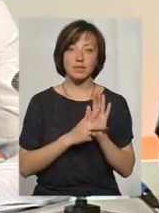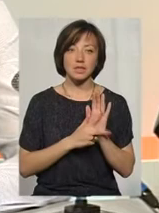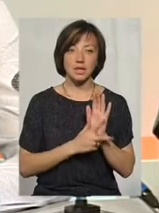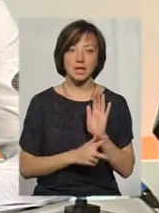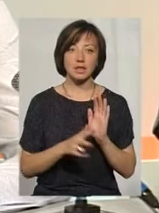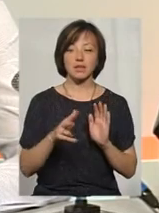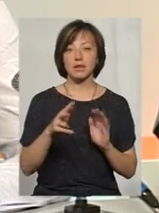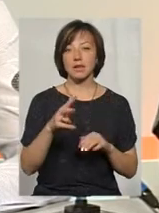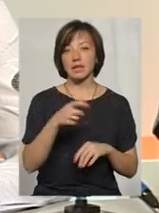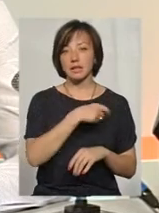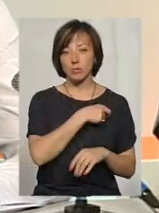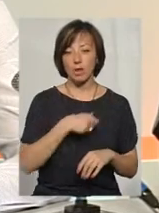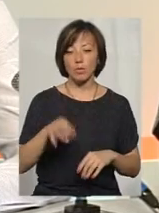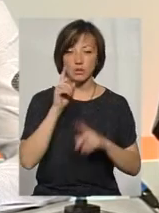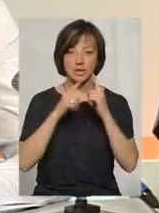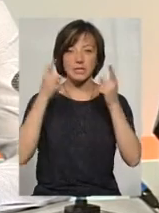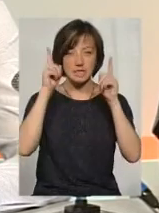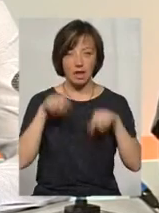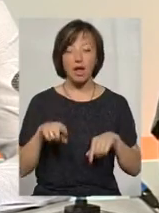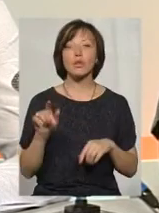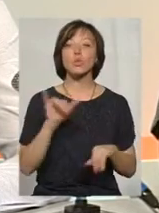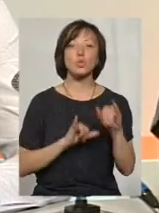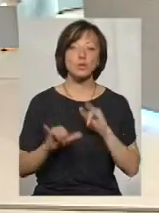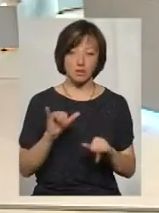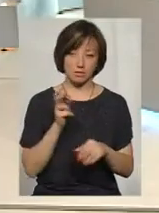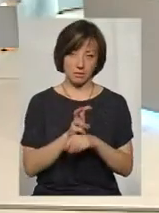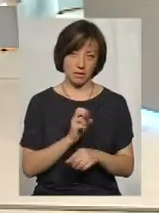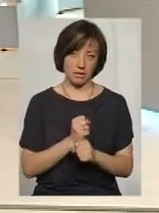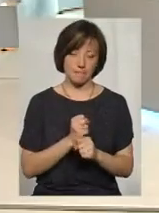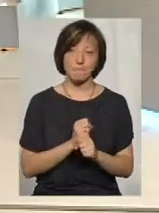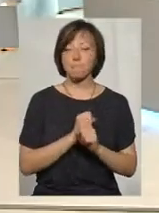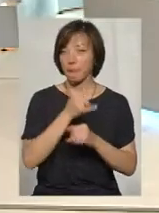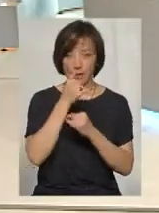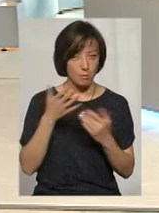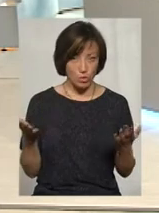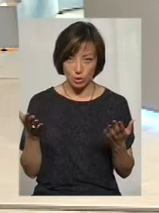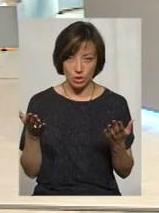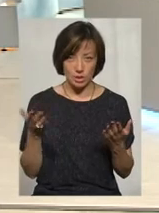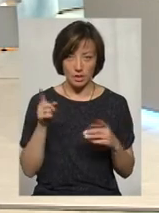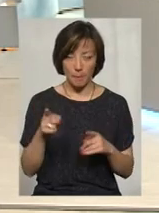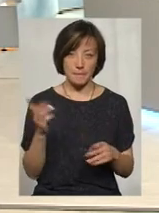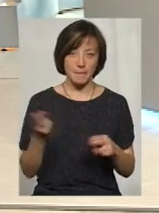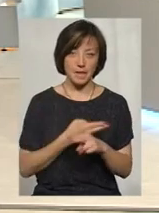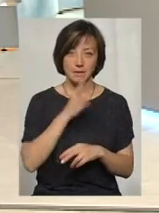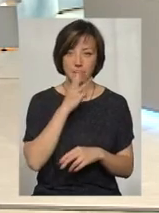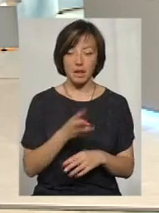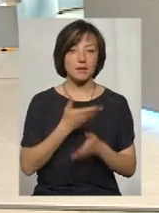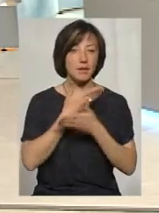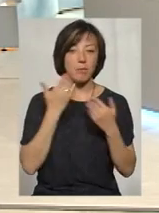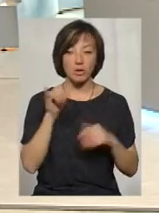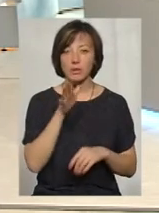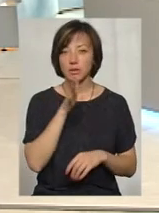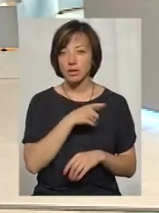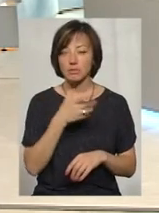з вишнім депутатів обласної ради, вони знали, на чому вони йшли. Не можеш працювати там без грошей, немає в тебе